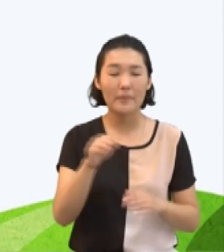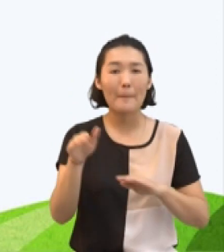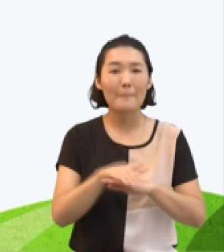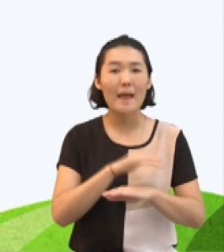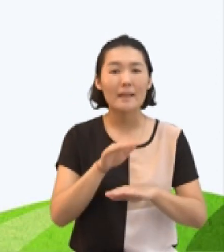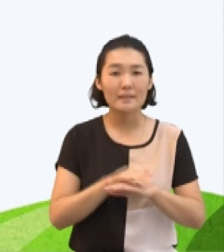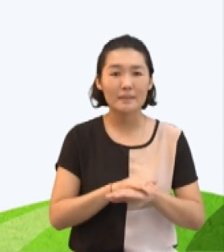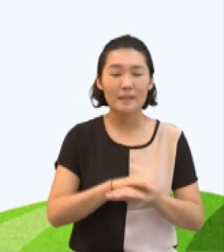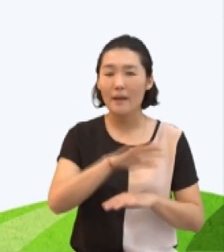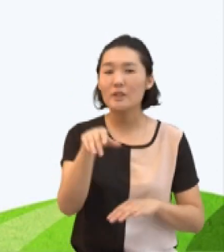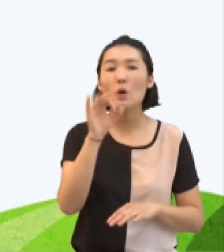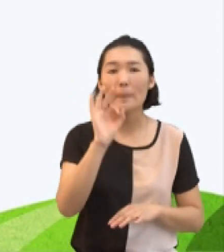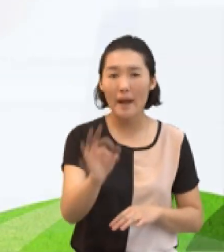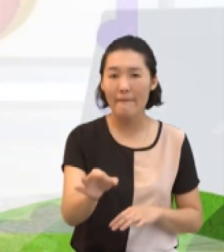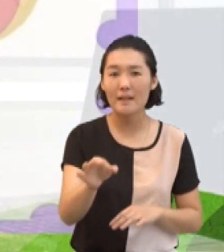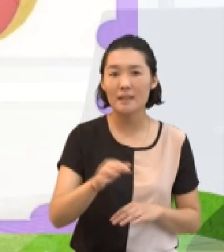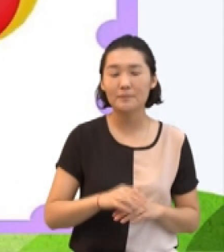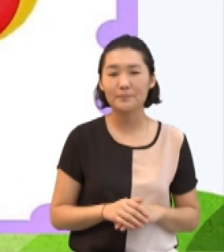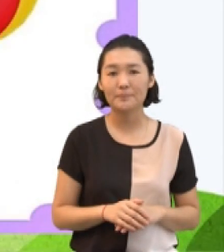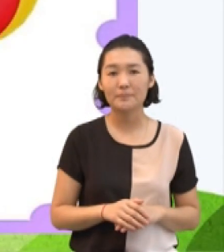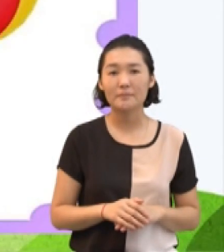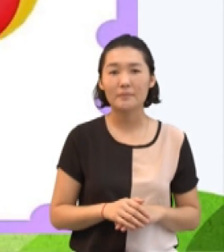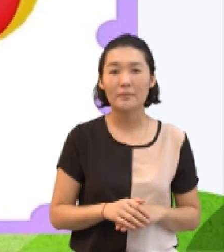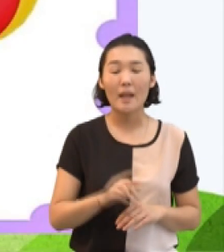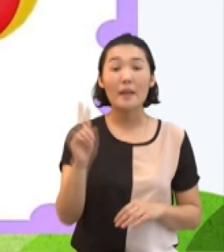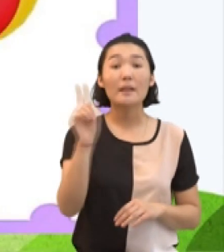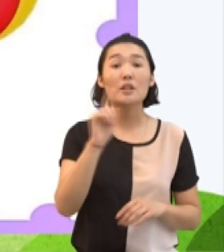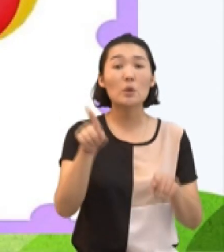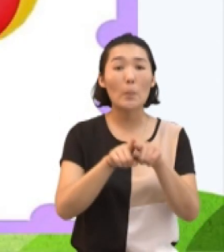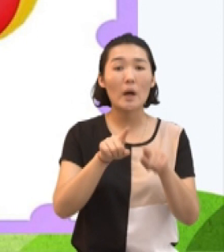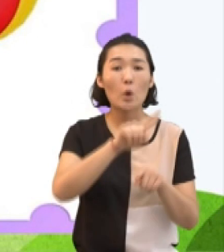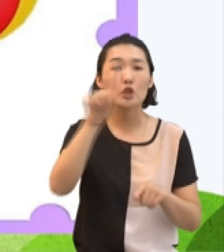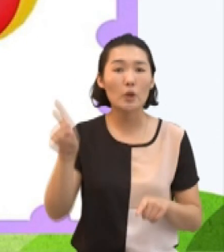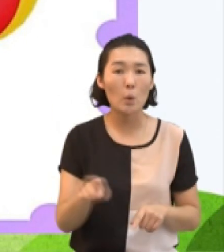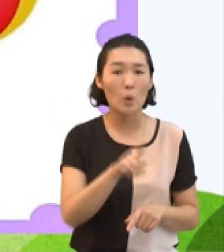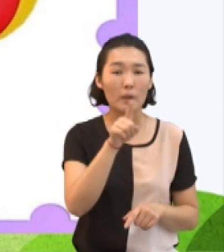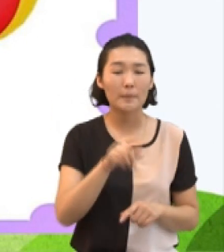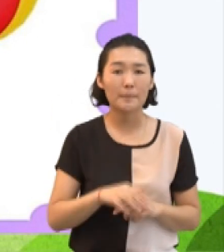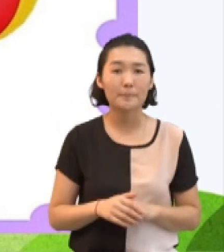Молодцы, все правильно. А на что похож круг?